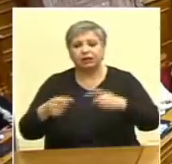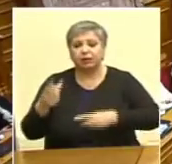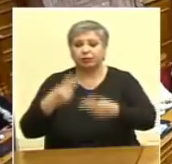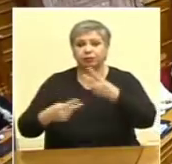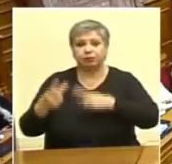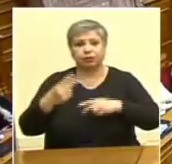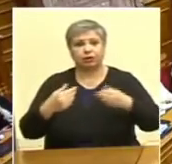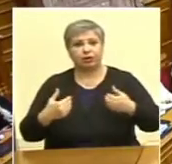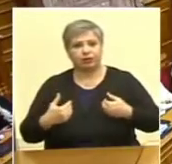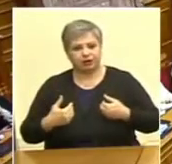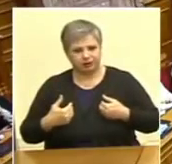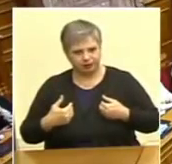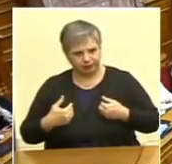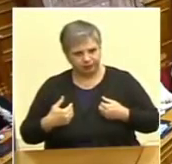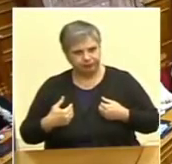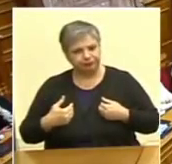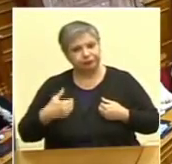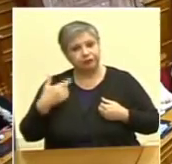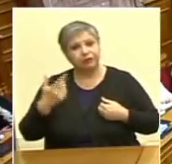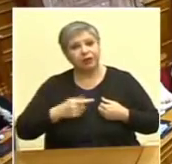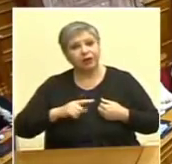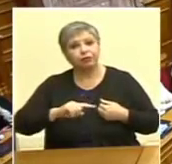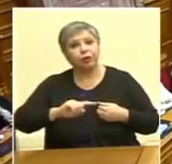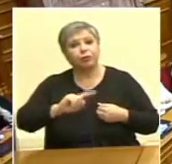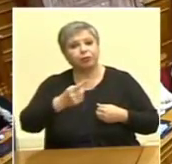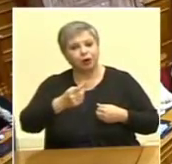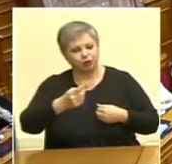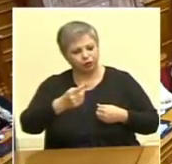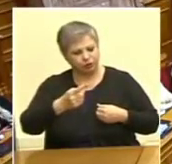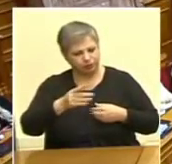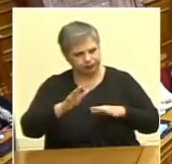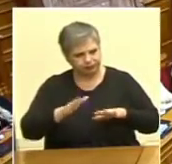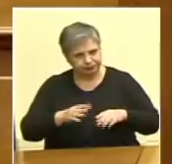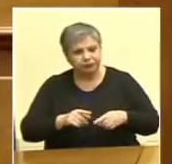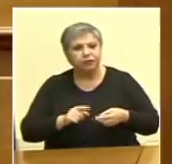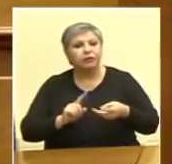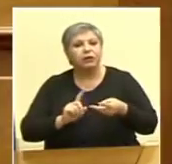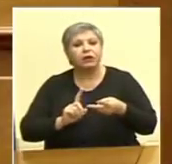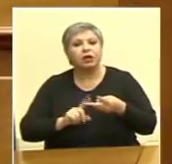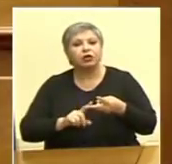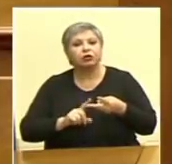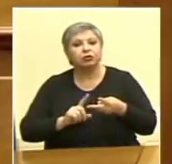Η δεύτερη παρέμβαση στην οποία θέλω να σταθώ αφορά τη νέα γενιά.